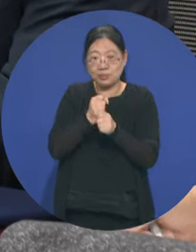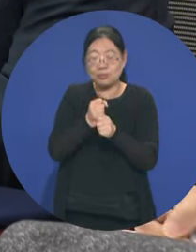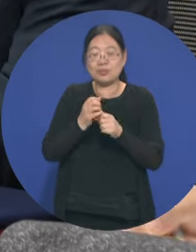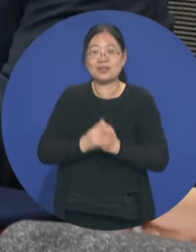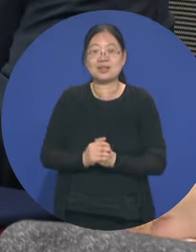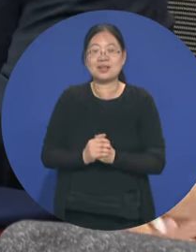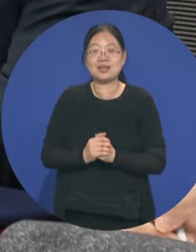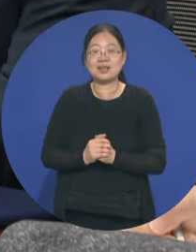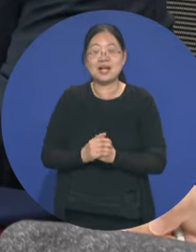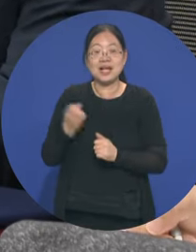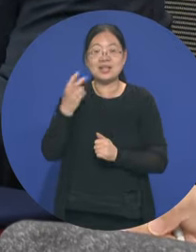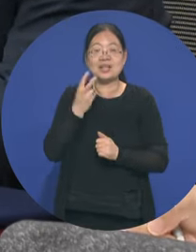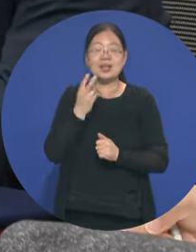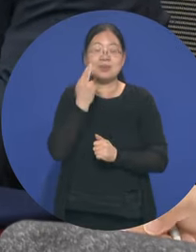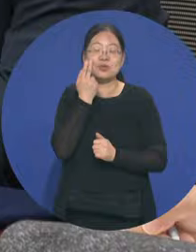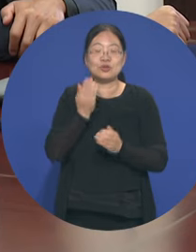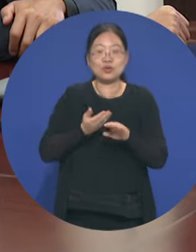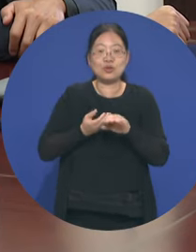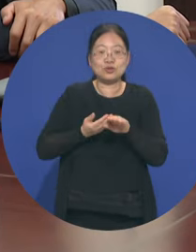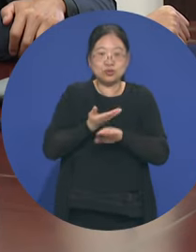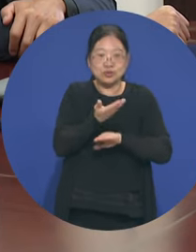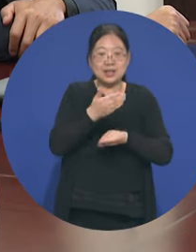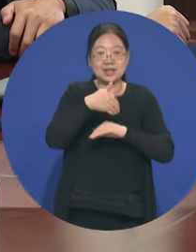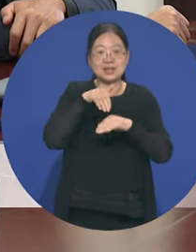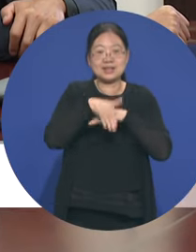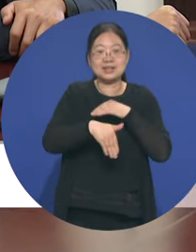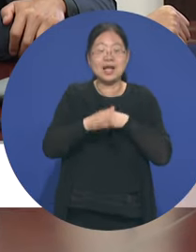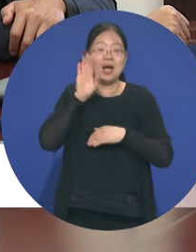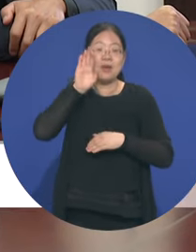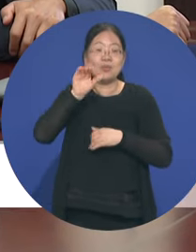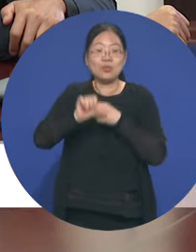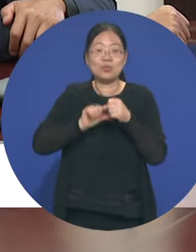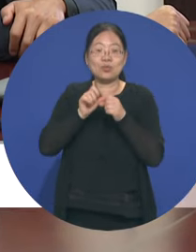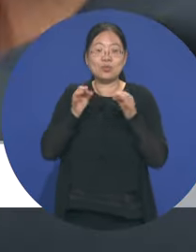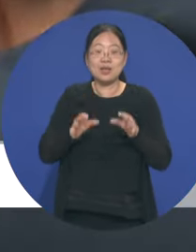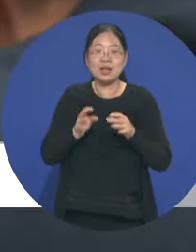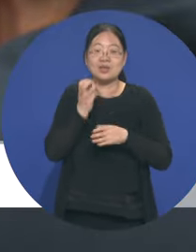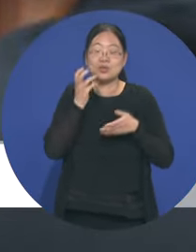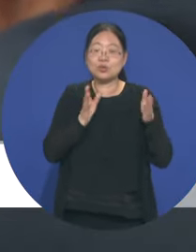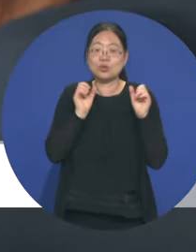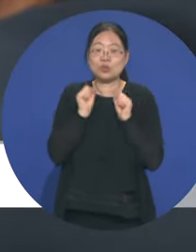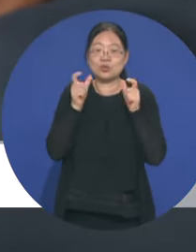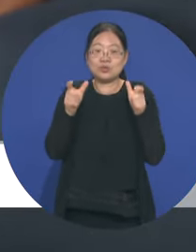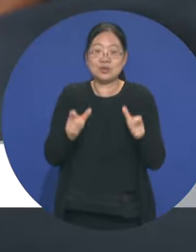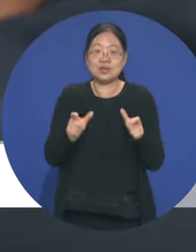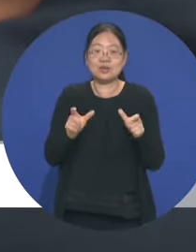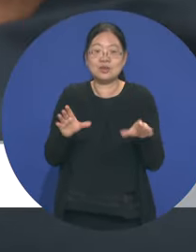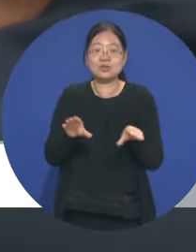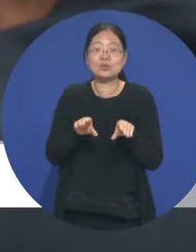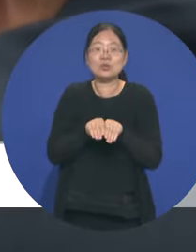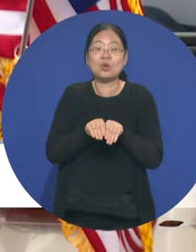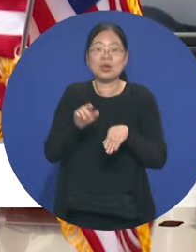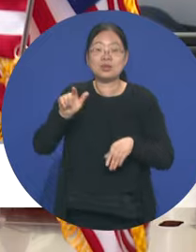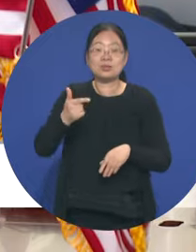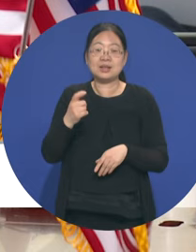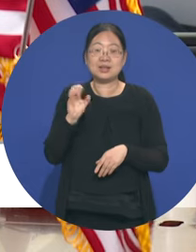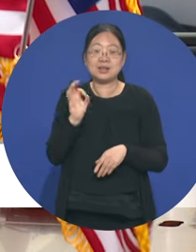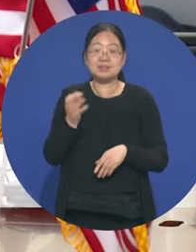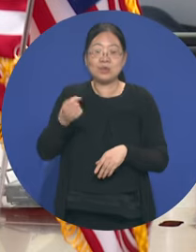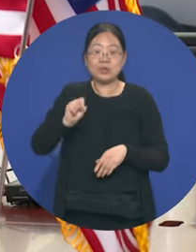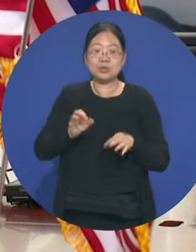만들고 이를 다시 미국에 수출하는 방식입니다. 앞으로 5년간 경기 동부 지역에 총 610억 원을